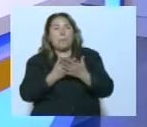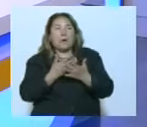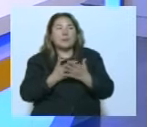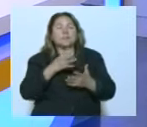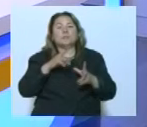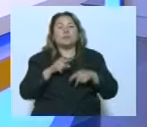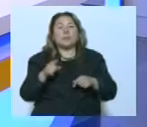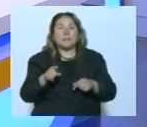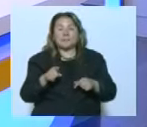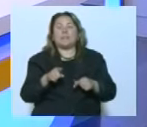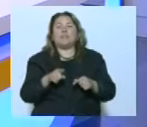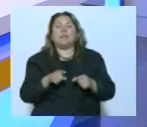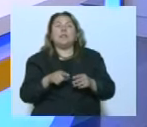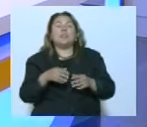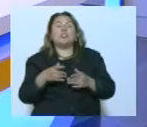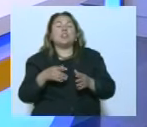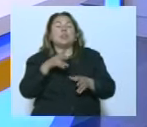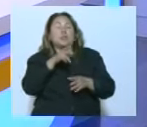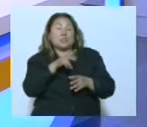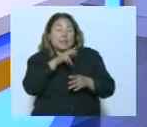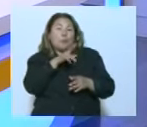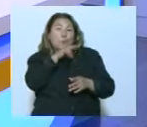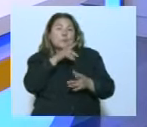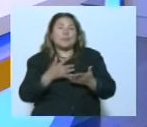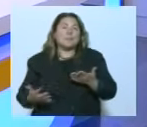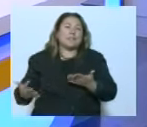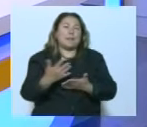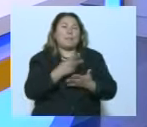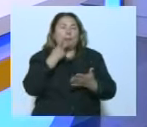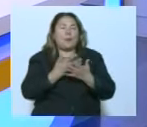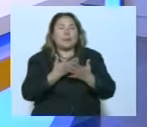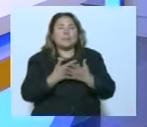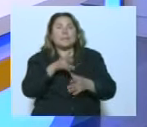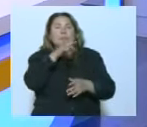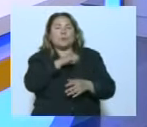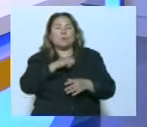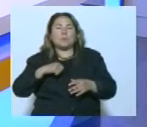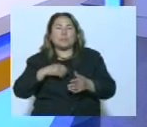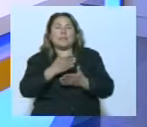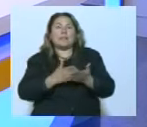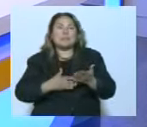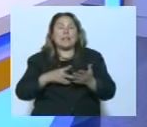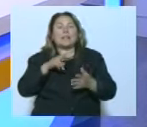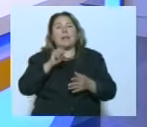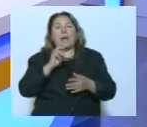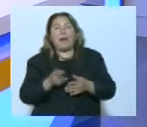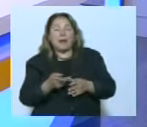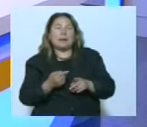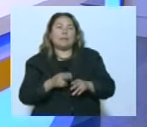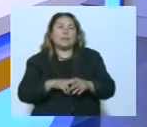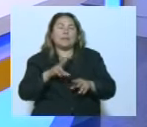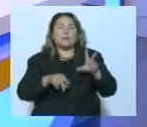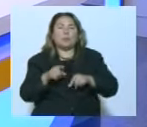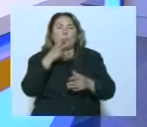Өңірдің әр ауданынан асыл тұқымды ешкілерді жинап, текелер мен лақтардың шеруін өткізді. Ешкі мүйізін кесіп, лақ мүйізін күйдіру секілді